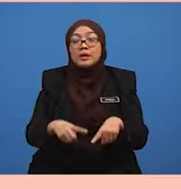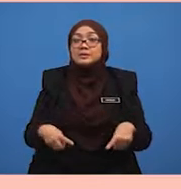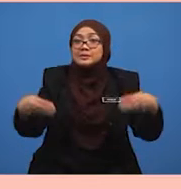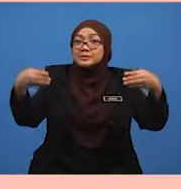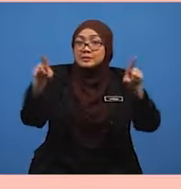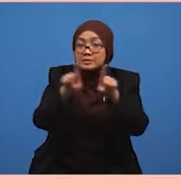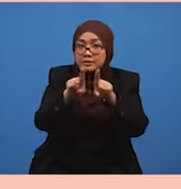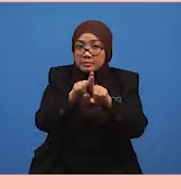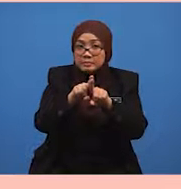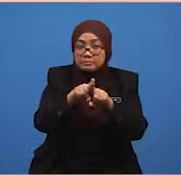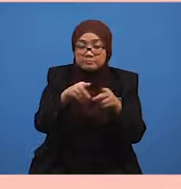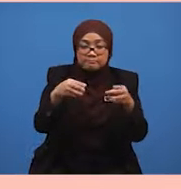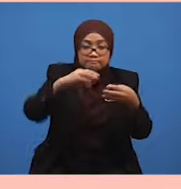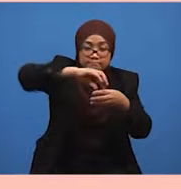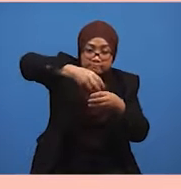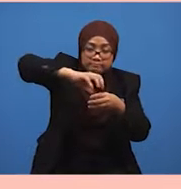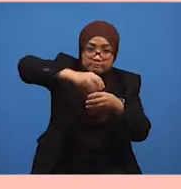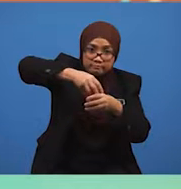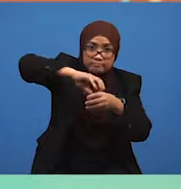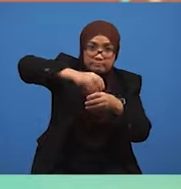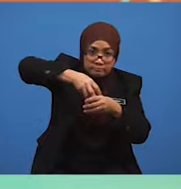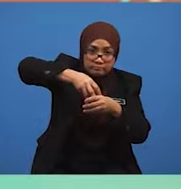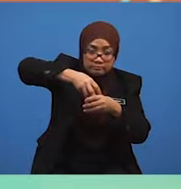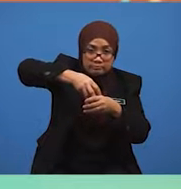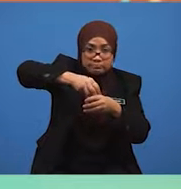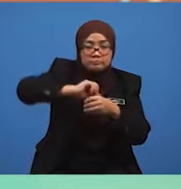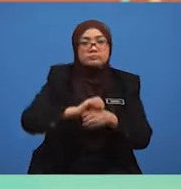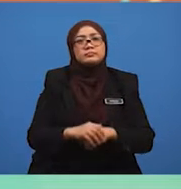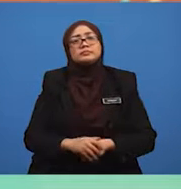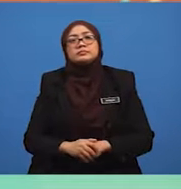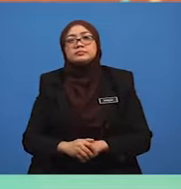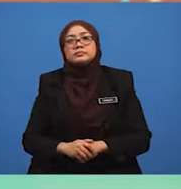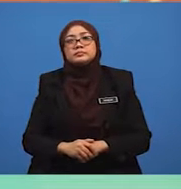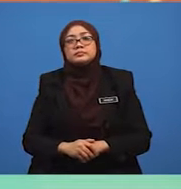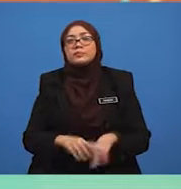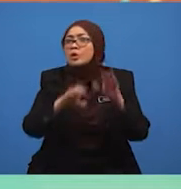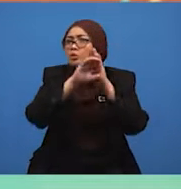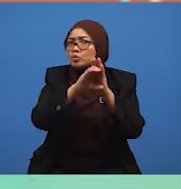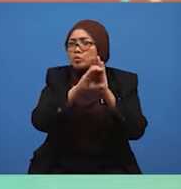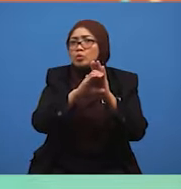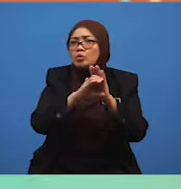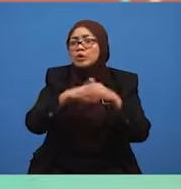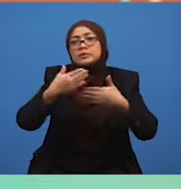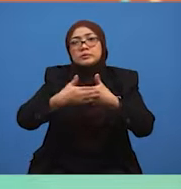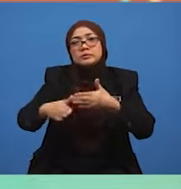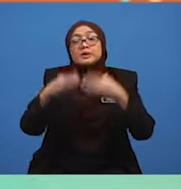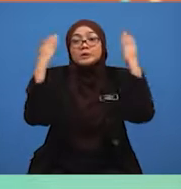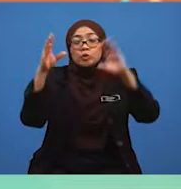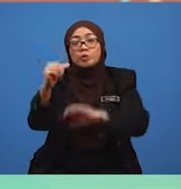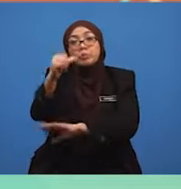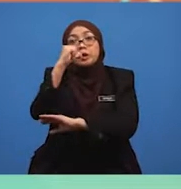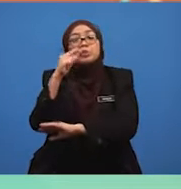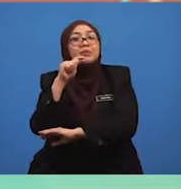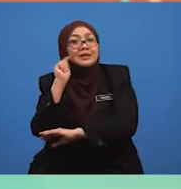objek dengan memutarkannya. Sebagai contoh, selepas saya minum air tadi, saya akan